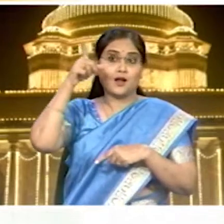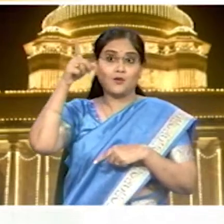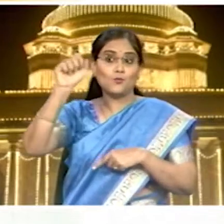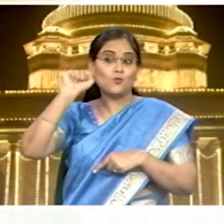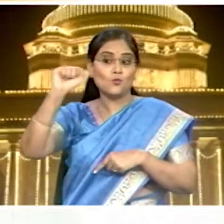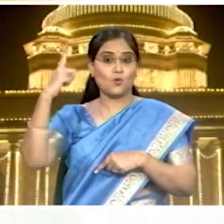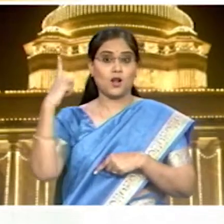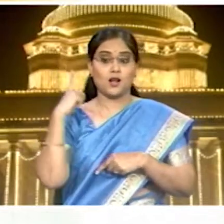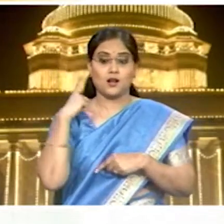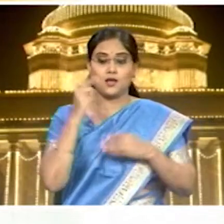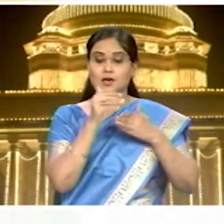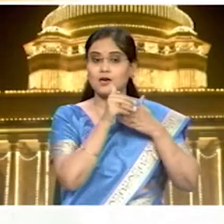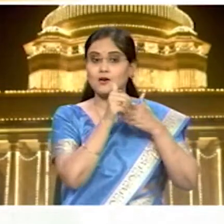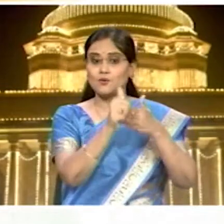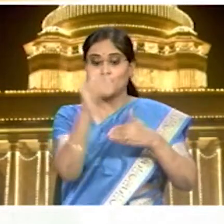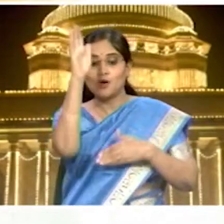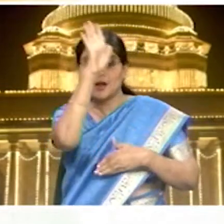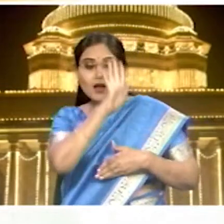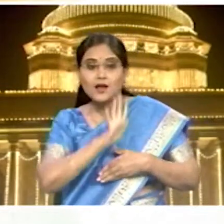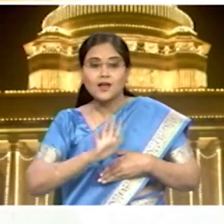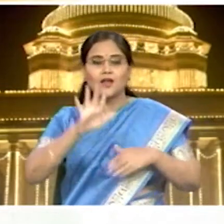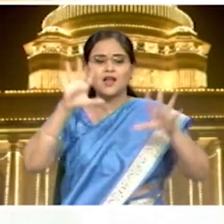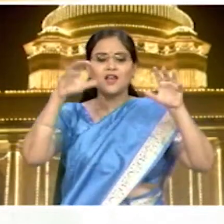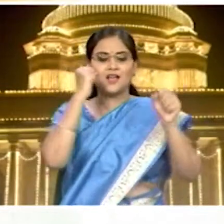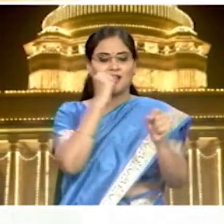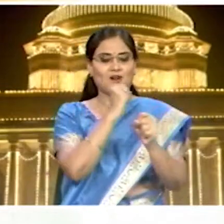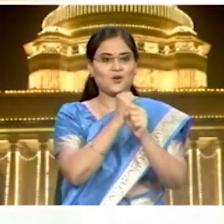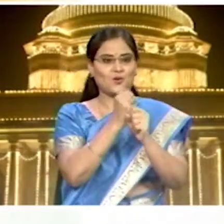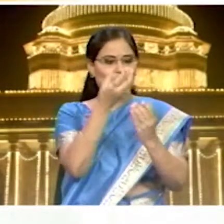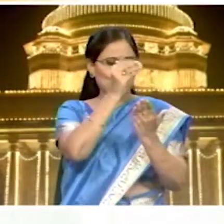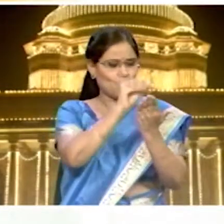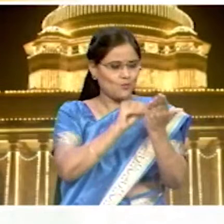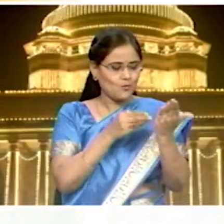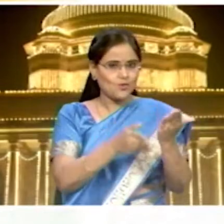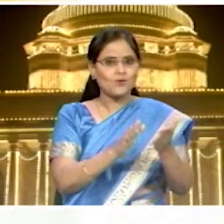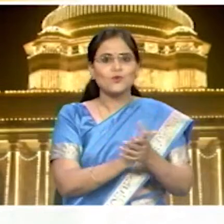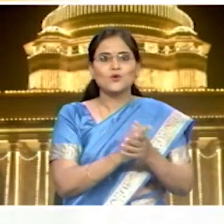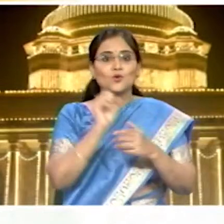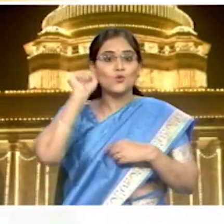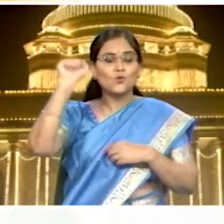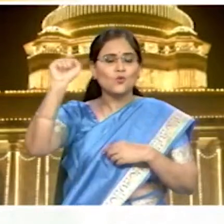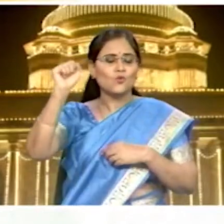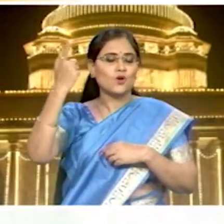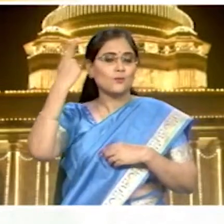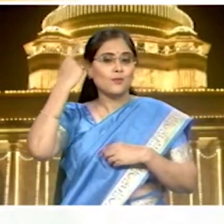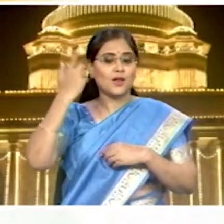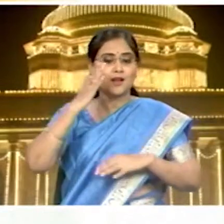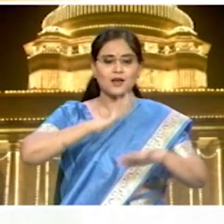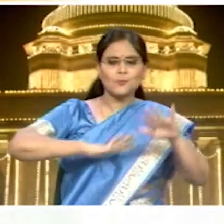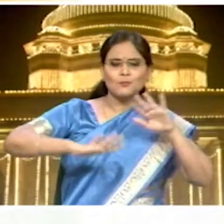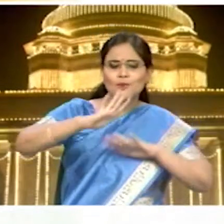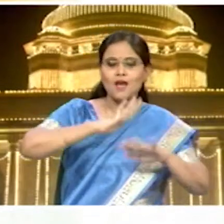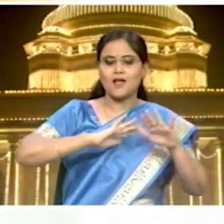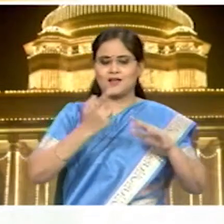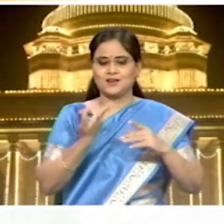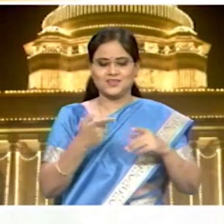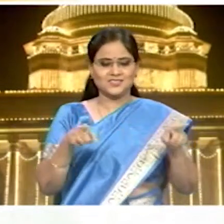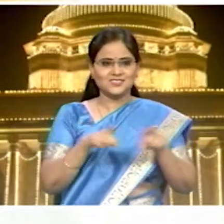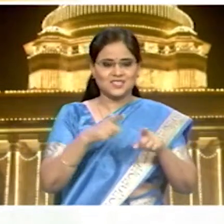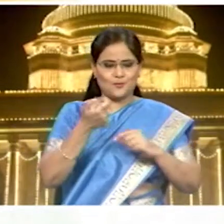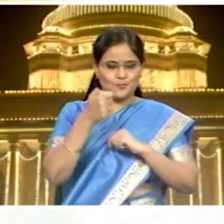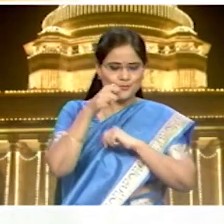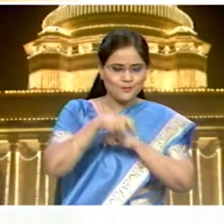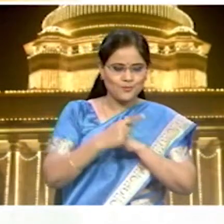में संविधान का निर्माण करने वाला विभूतियों के विजन को साकार कर चुके होंगे। एक